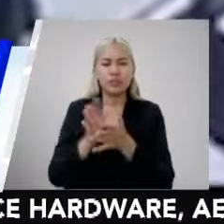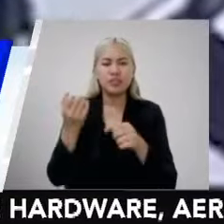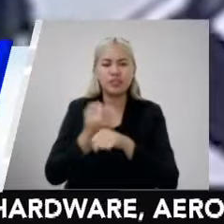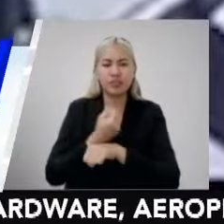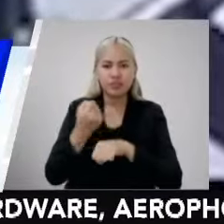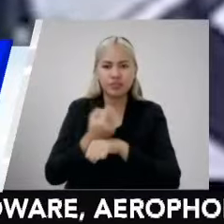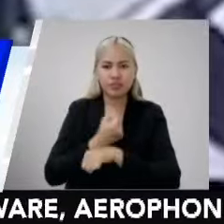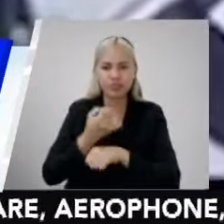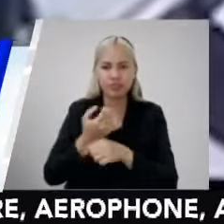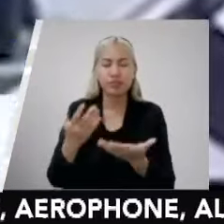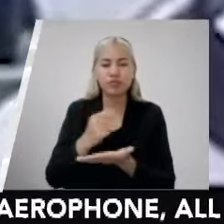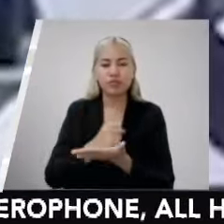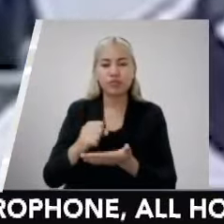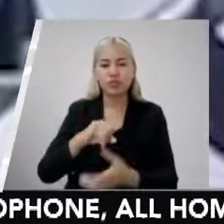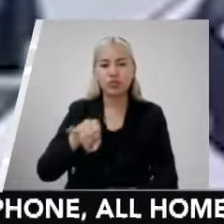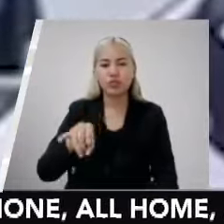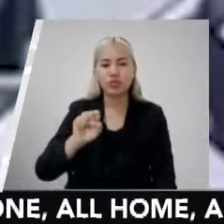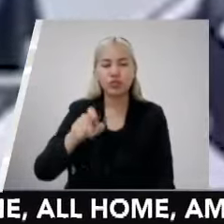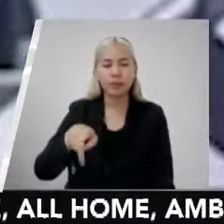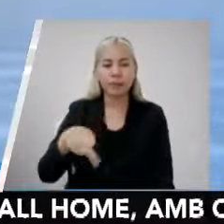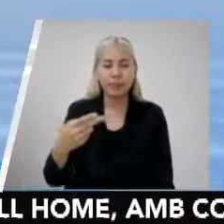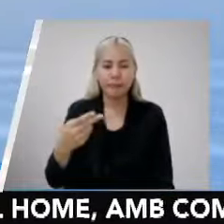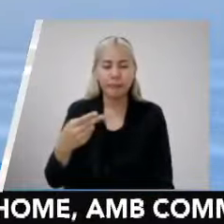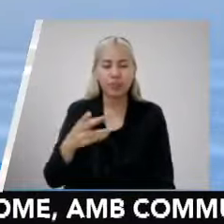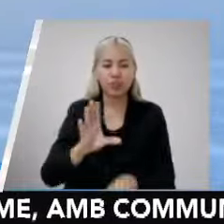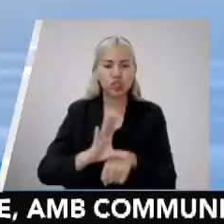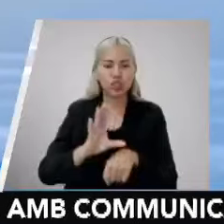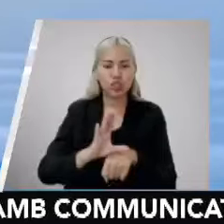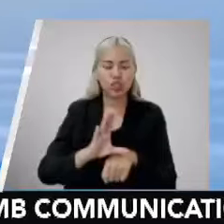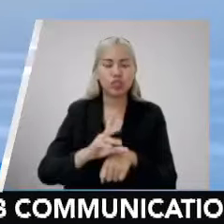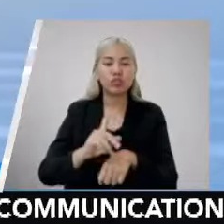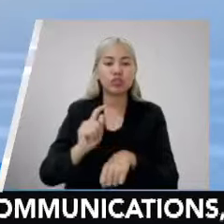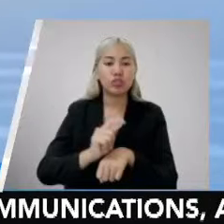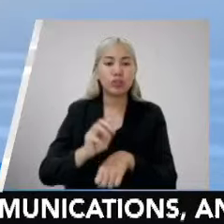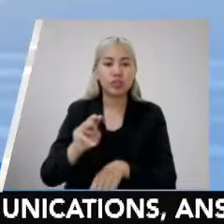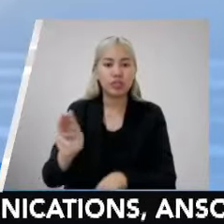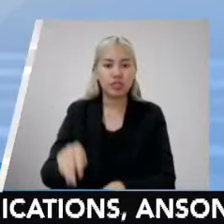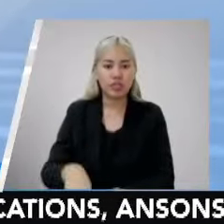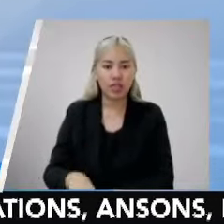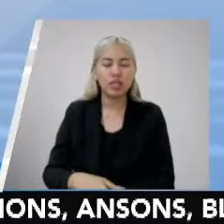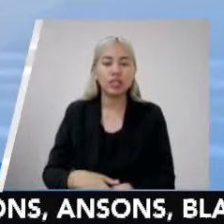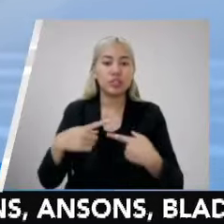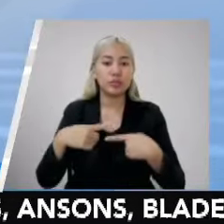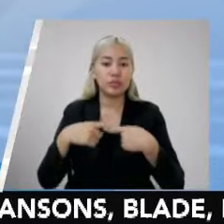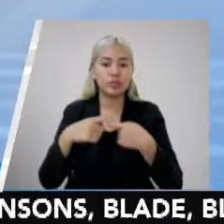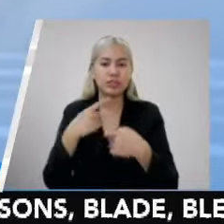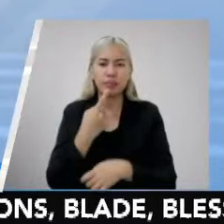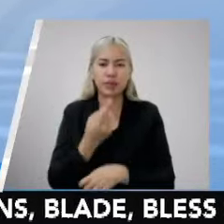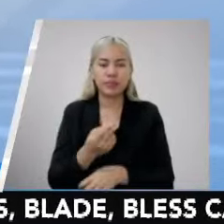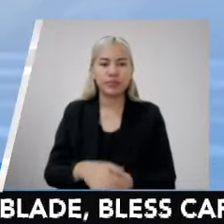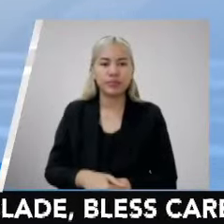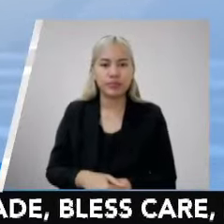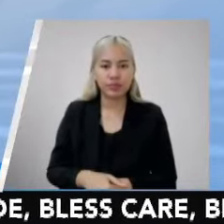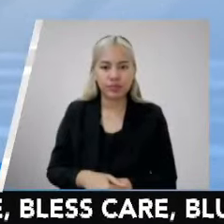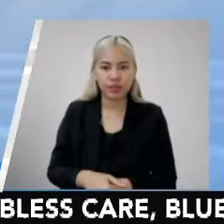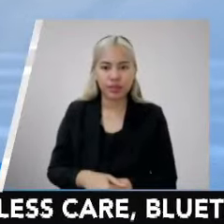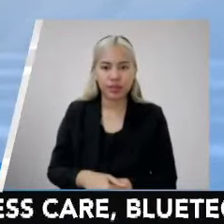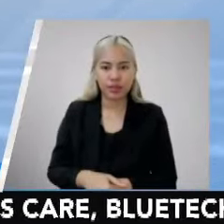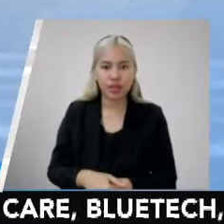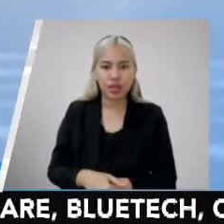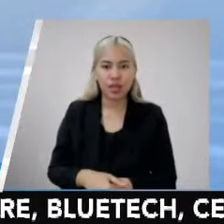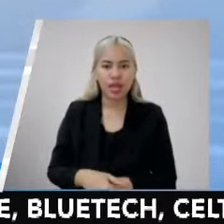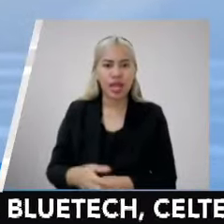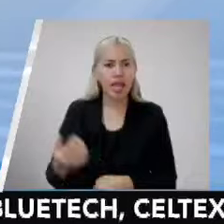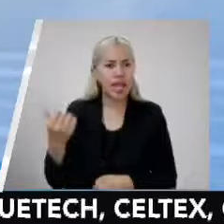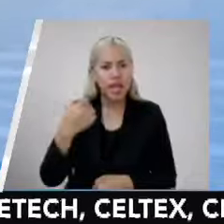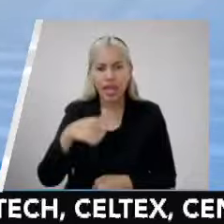Parish of Gagalangin sa Tondo, Maynila. Kasunod ng suspensyon, sinabi ng Manila Archdiocese na may tuturing ng ilegal ang anumang sakramentong